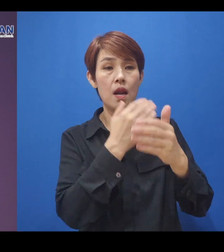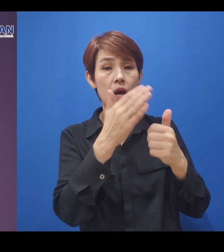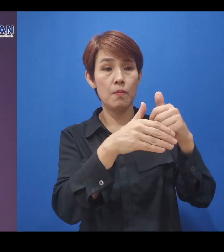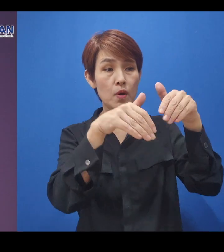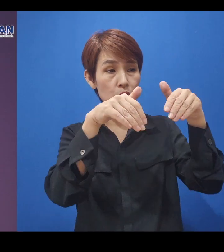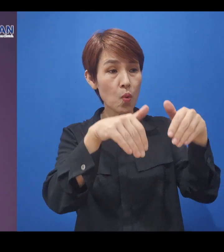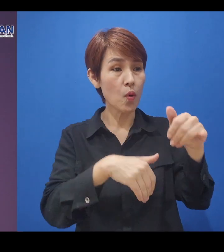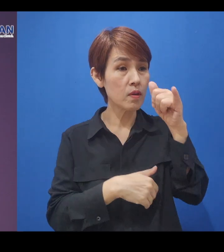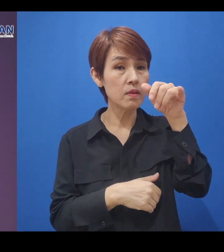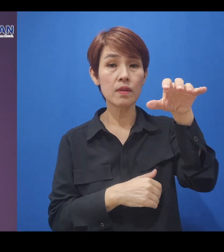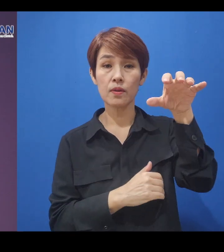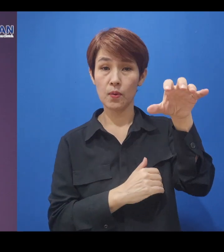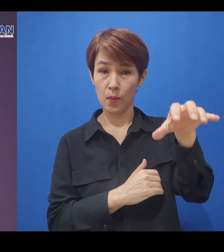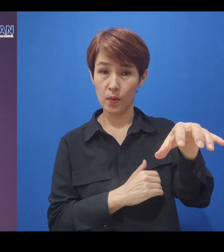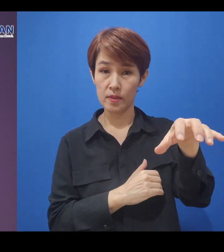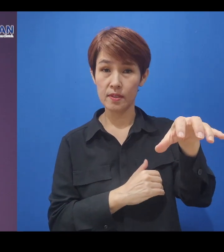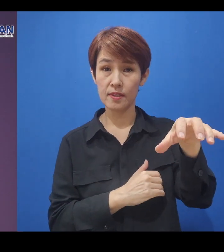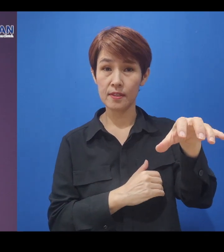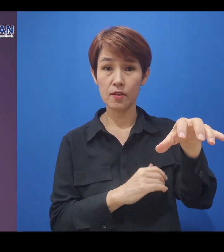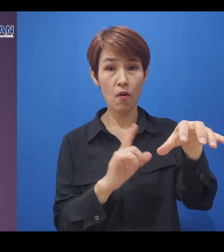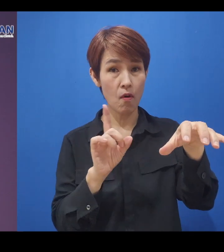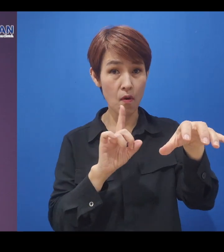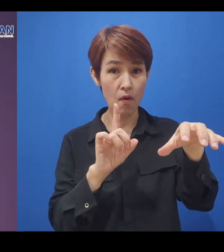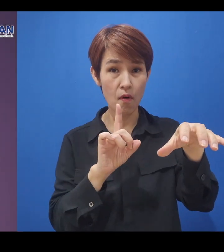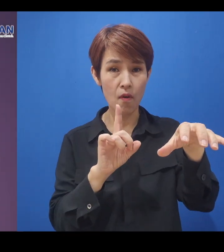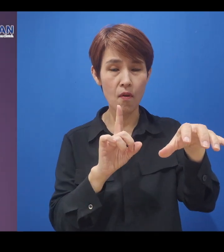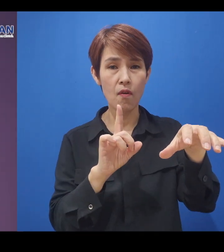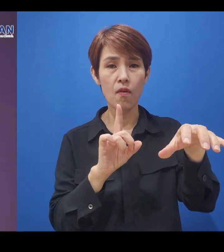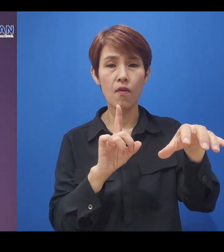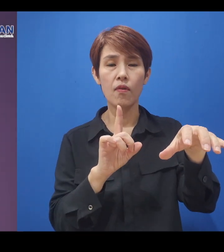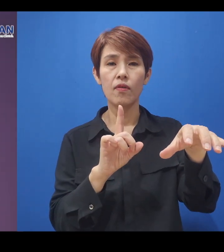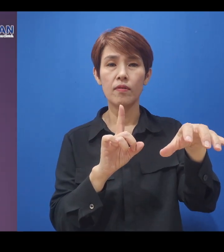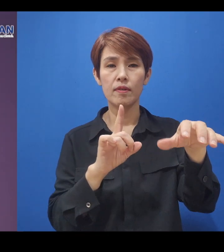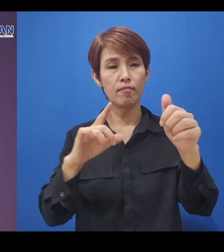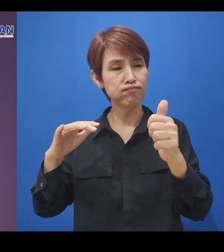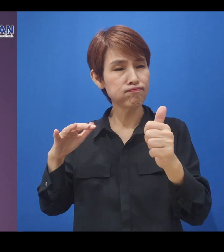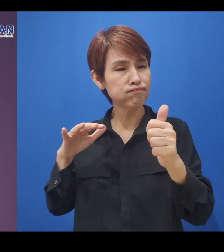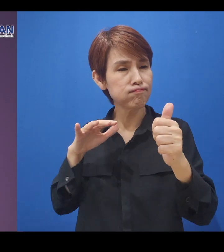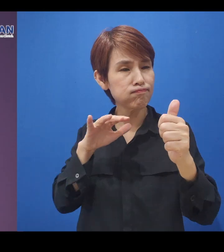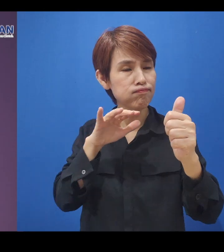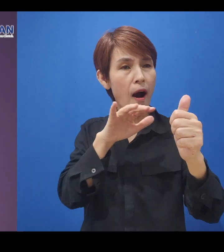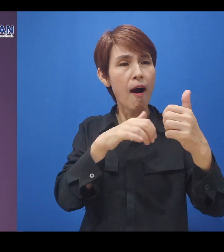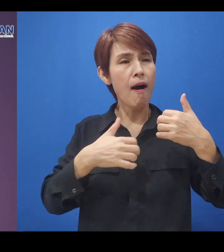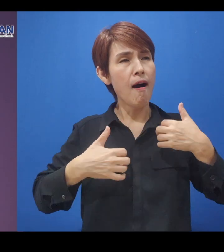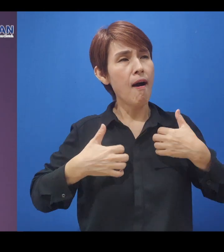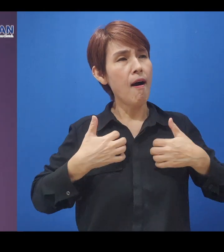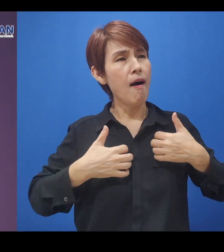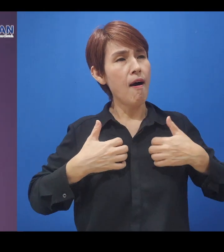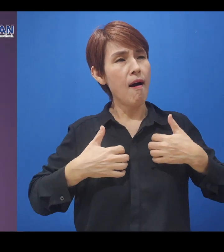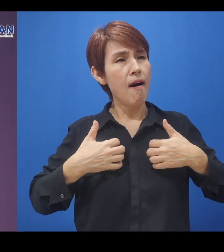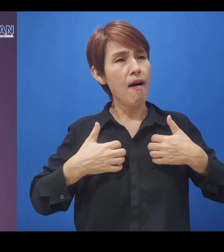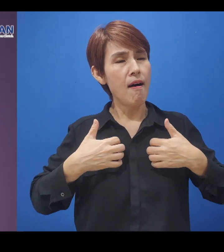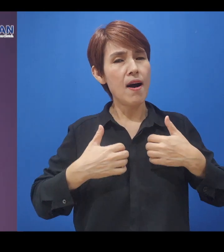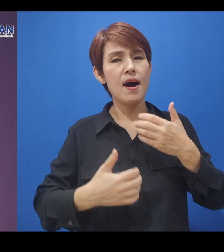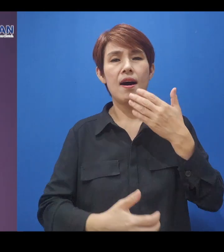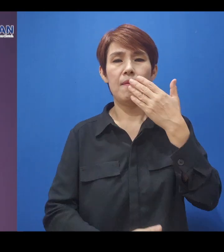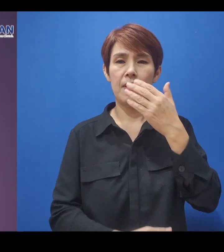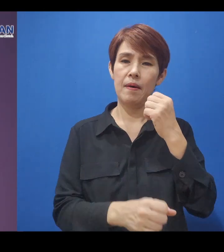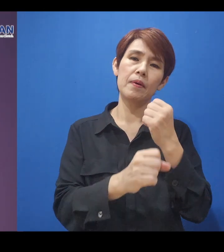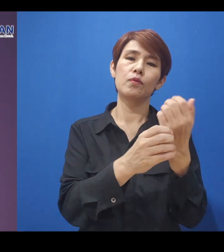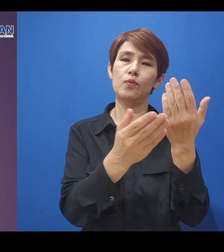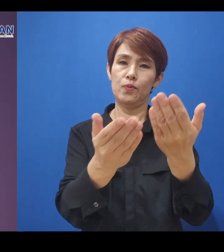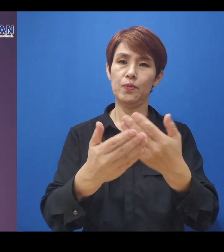가는 곳은 그곳이 어디든 그가 누구든 큰 기쁨을 얻게